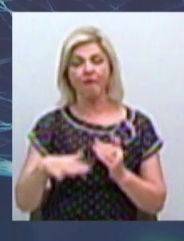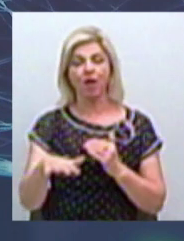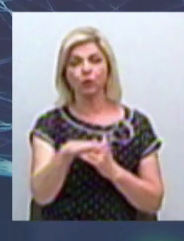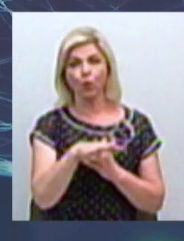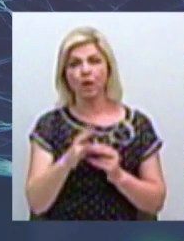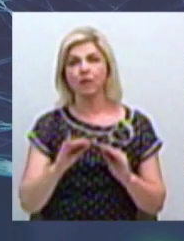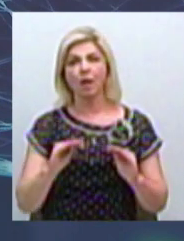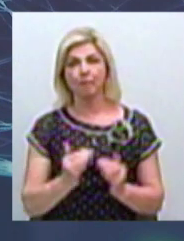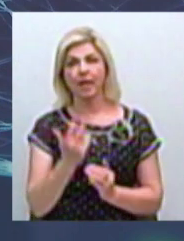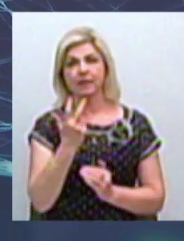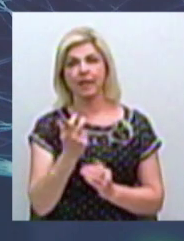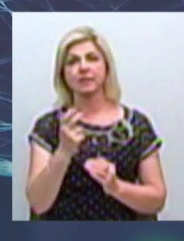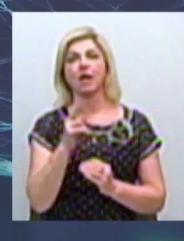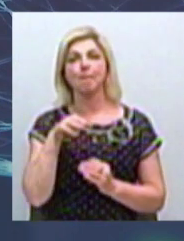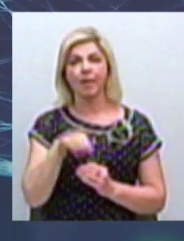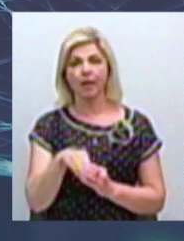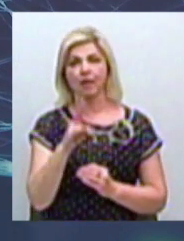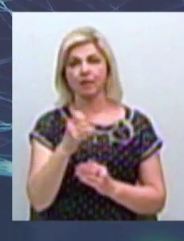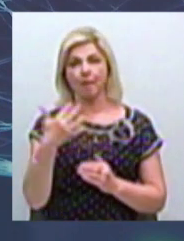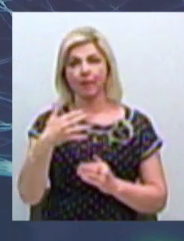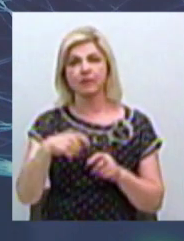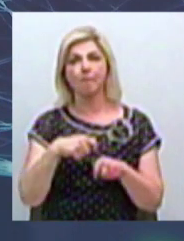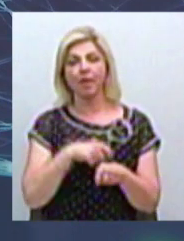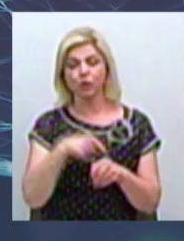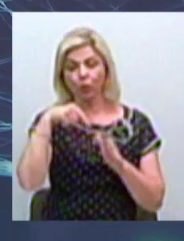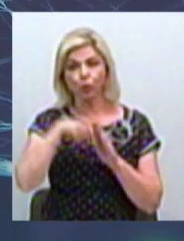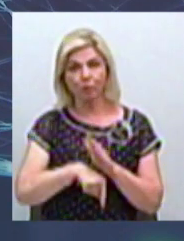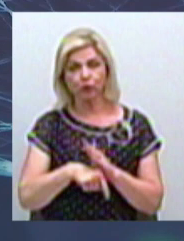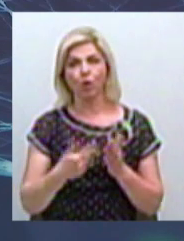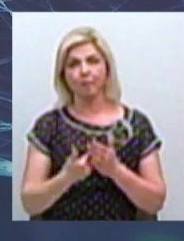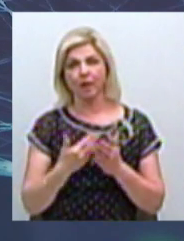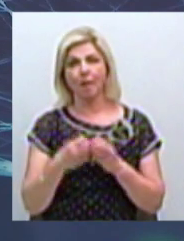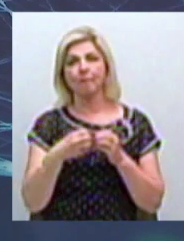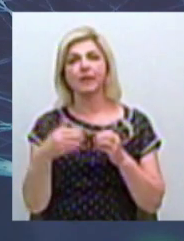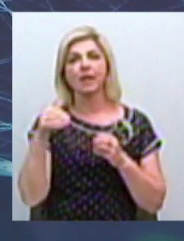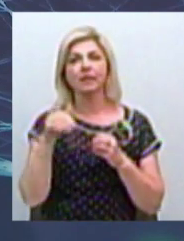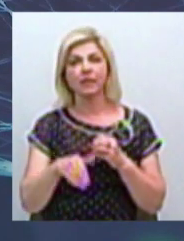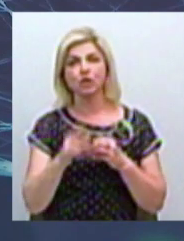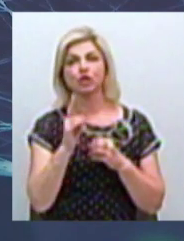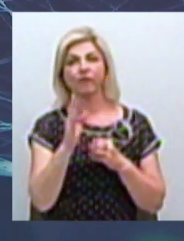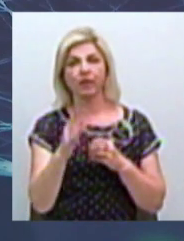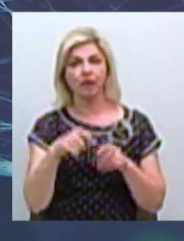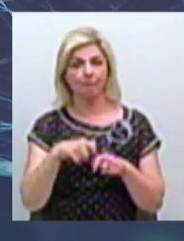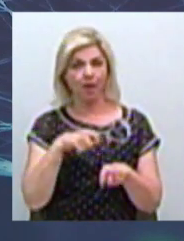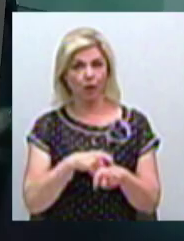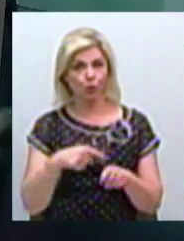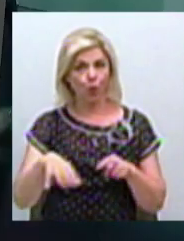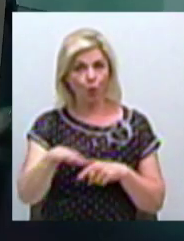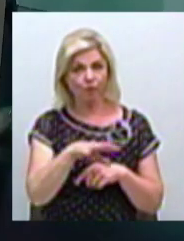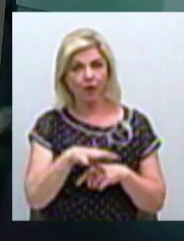чем 300 метров на 50 метров в глубину, то есть это порядка 15 тысяч квадратных метров,